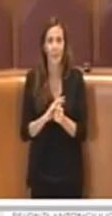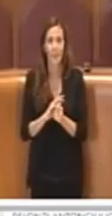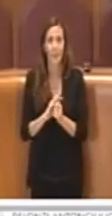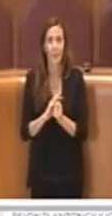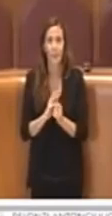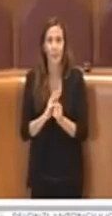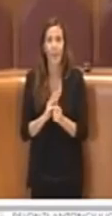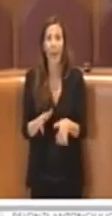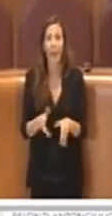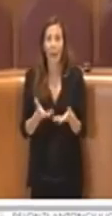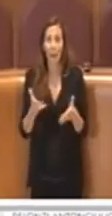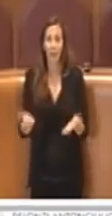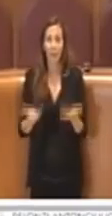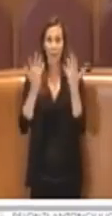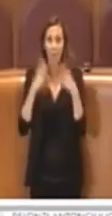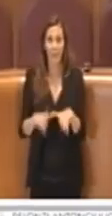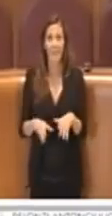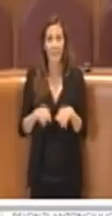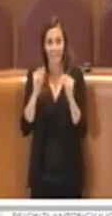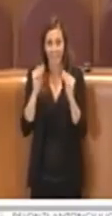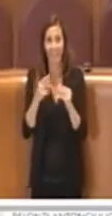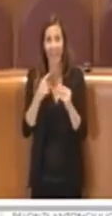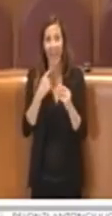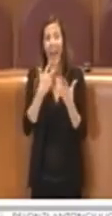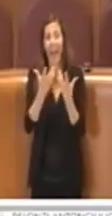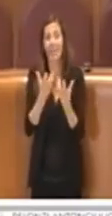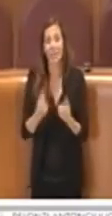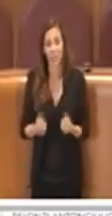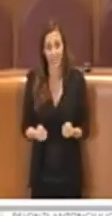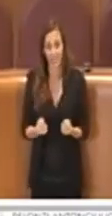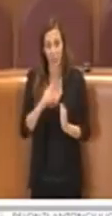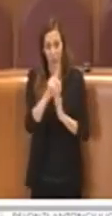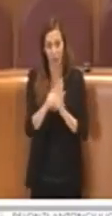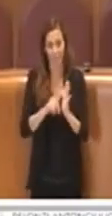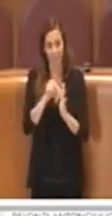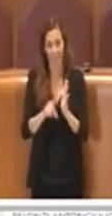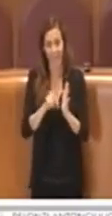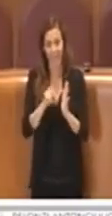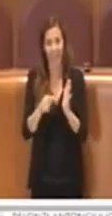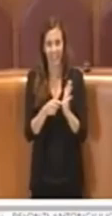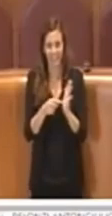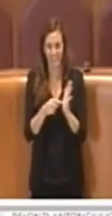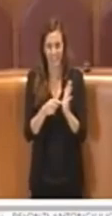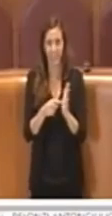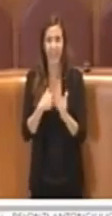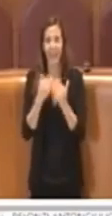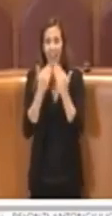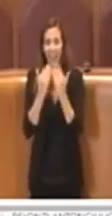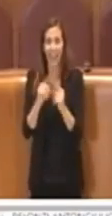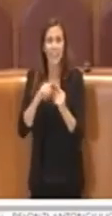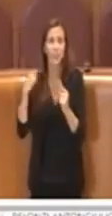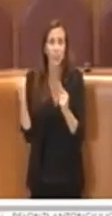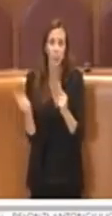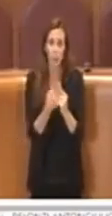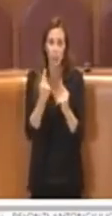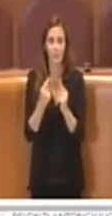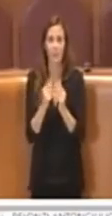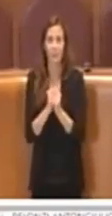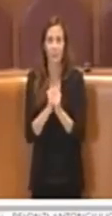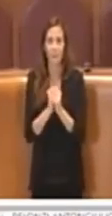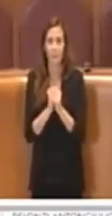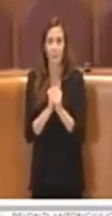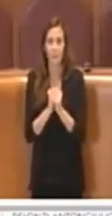iniziata attraverso l'accettazione di questo deliberato quindi ringrazio tutti ripeto per